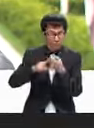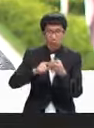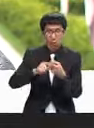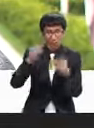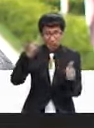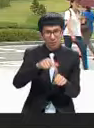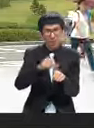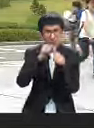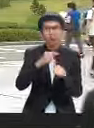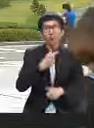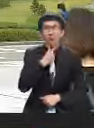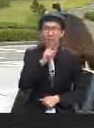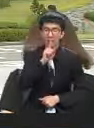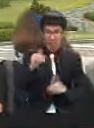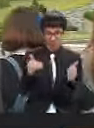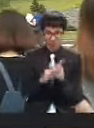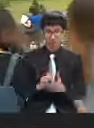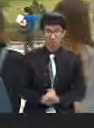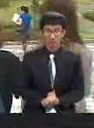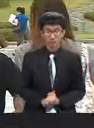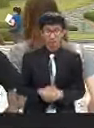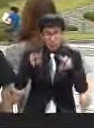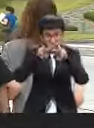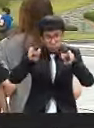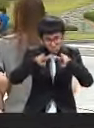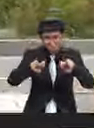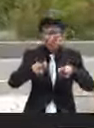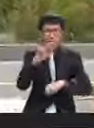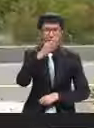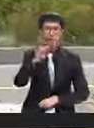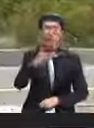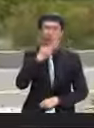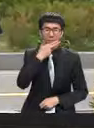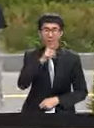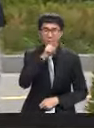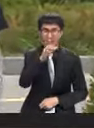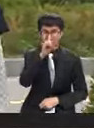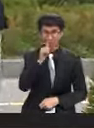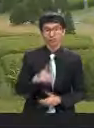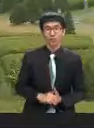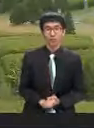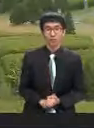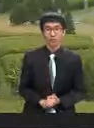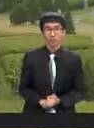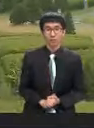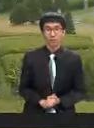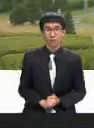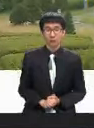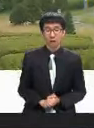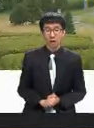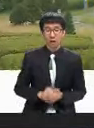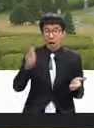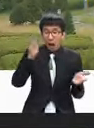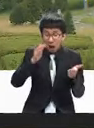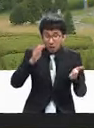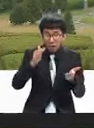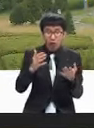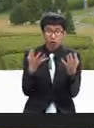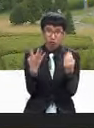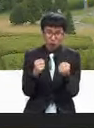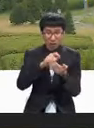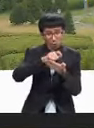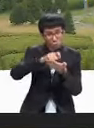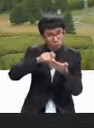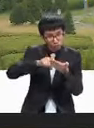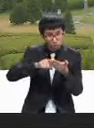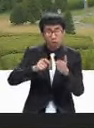있는 거죠. 대학들은 분석 결과를 인정할 수 없다며 반박하고 있습니다. 학생들이 수리 논술할 때 답할 수 있는